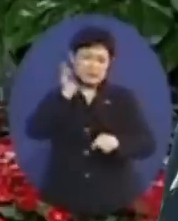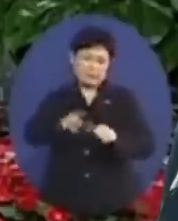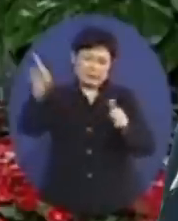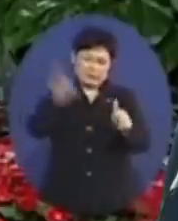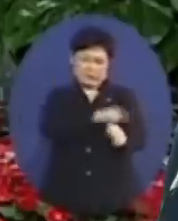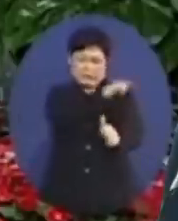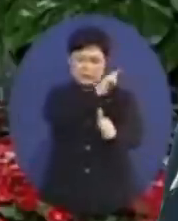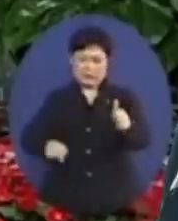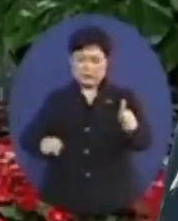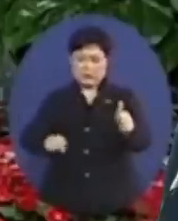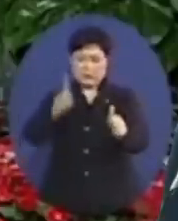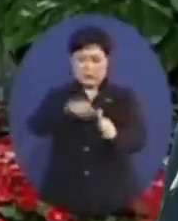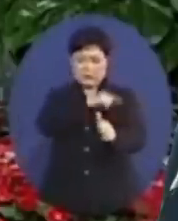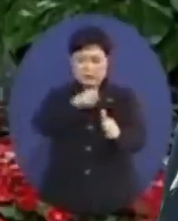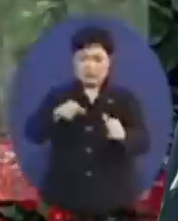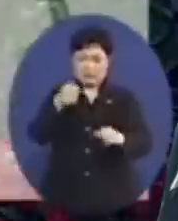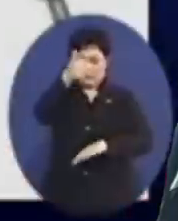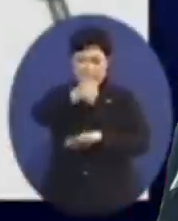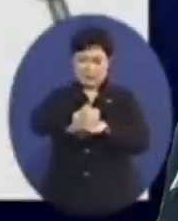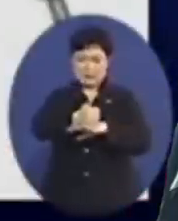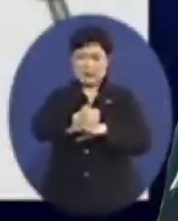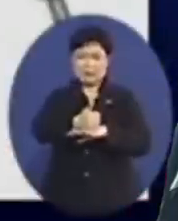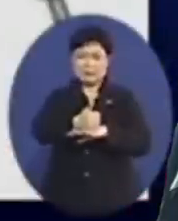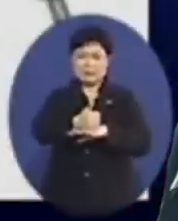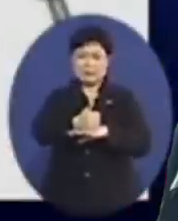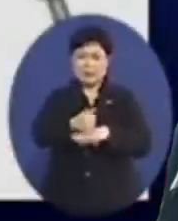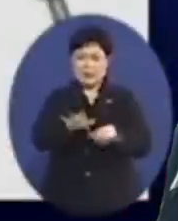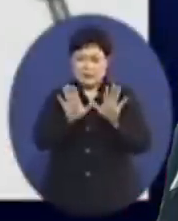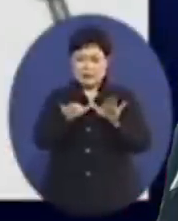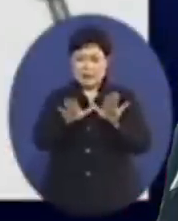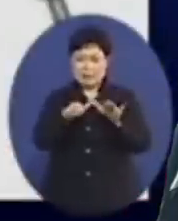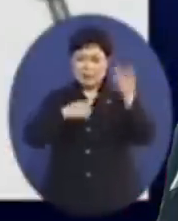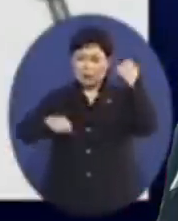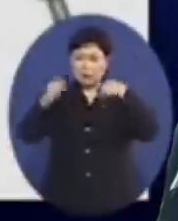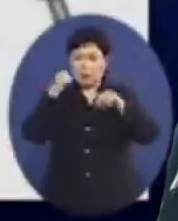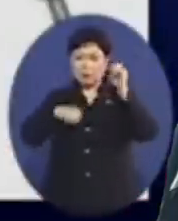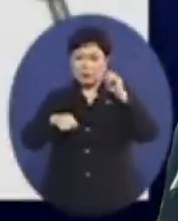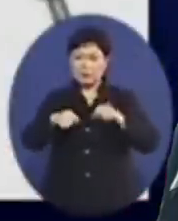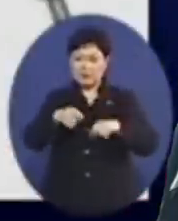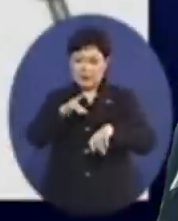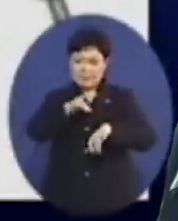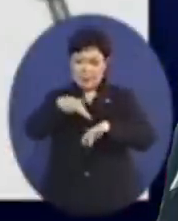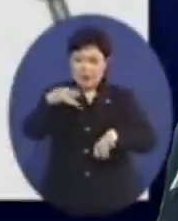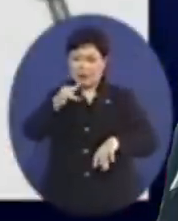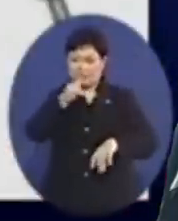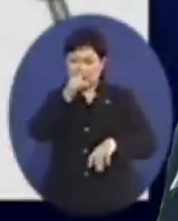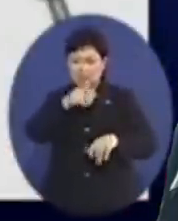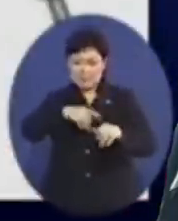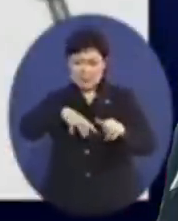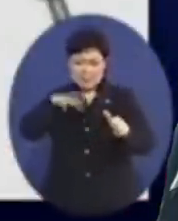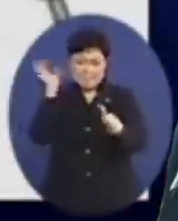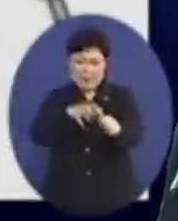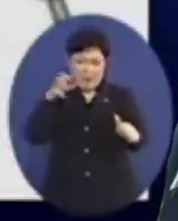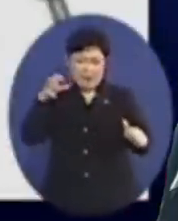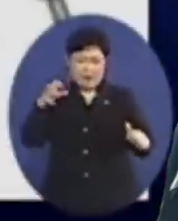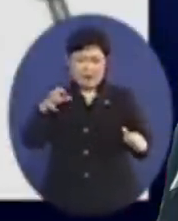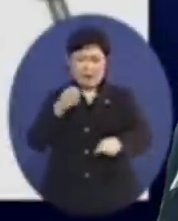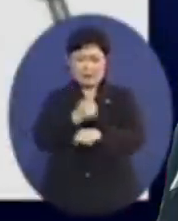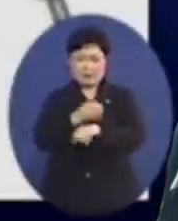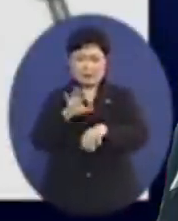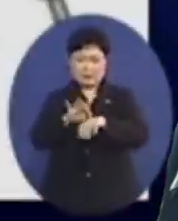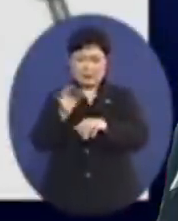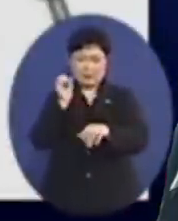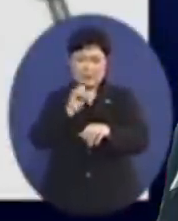시작합니다. 채찍 끝에는 나비나 동물의 뼈 같은 것이 달려 있어서 한번 맞으면 살에 박혀 당기면